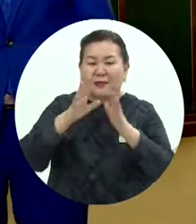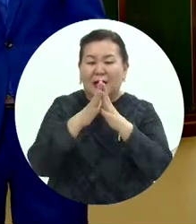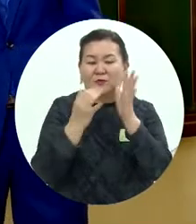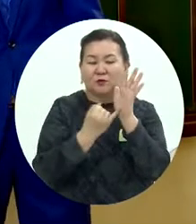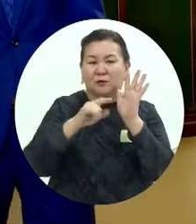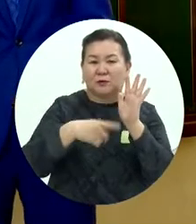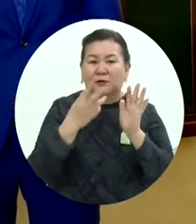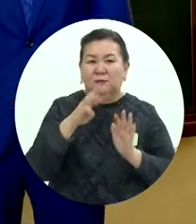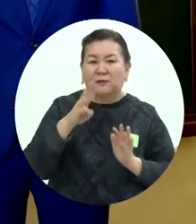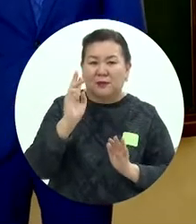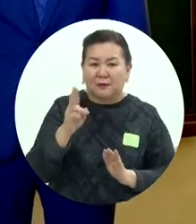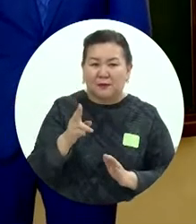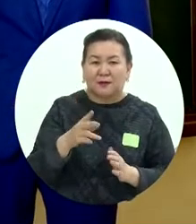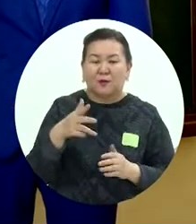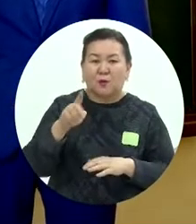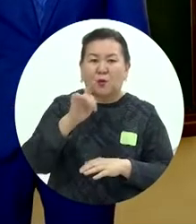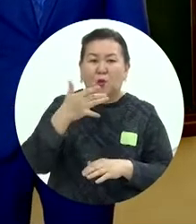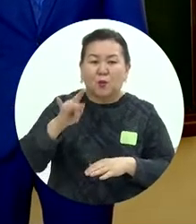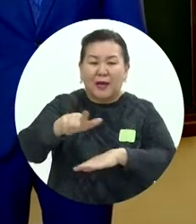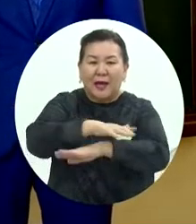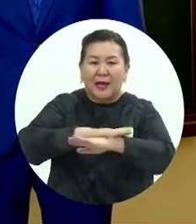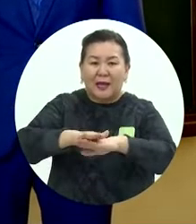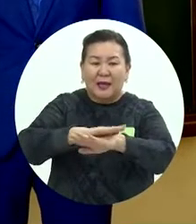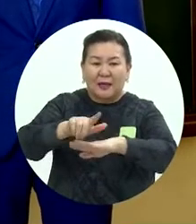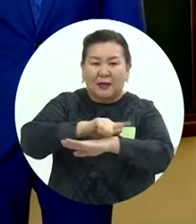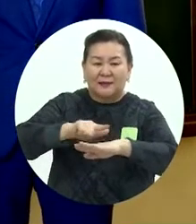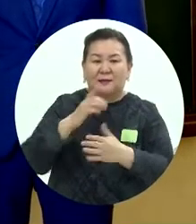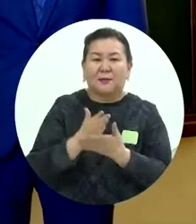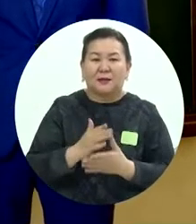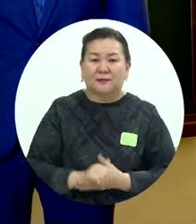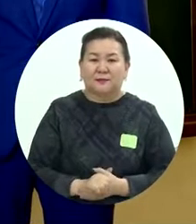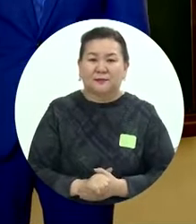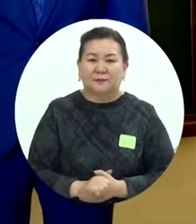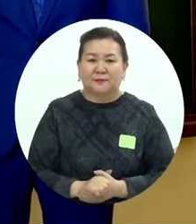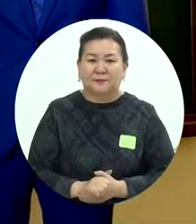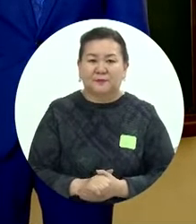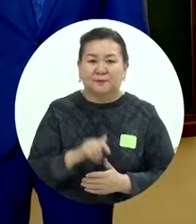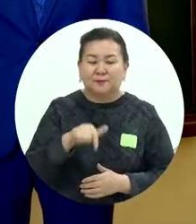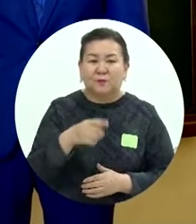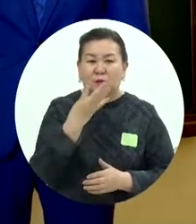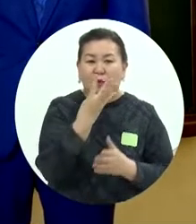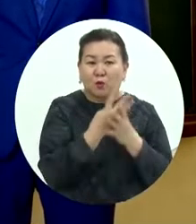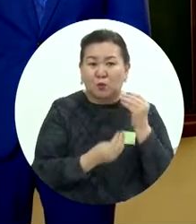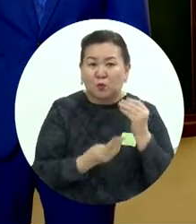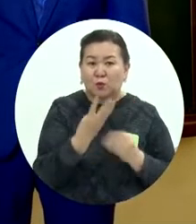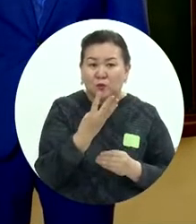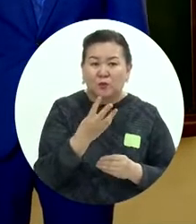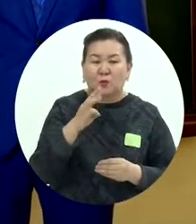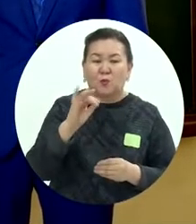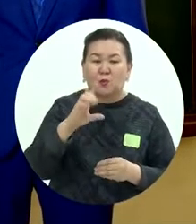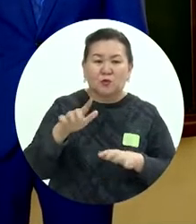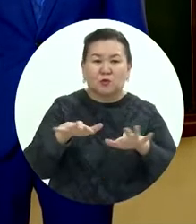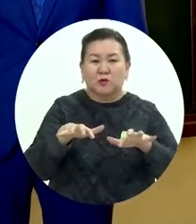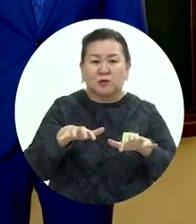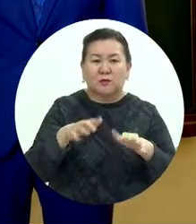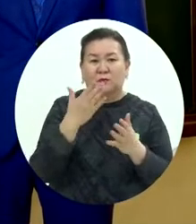16.3 сая км квадрат. За энэ нь хуурай газрын 10.9% эзэлж байна. За эдгээр дөрвөн бүрэлдэхүүн хэсэг нь мөслөгийн